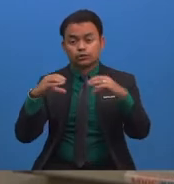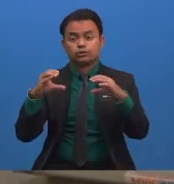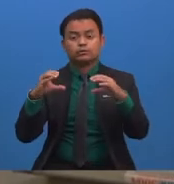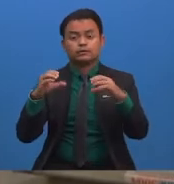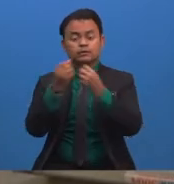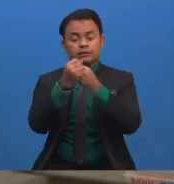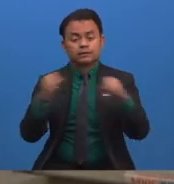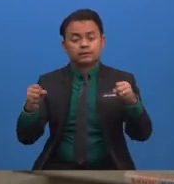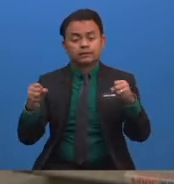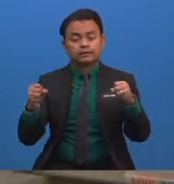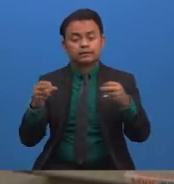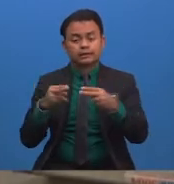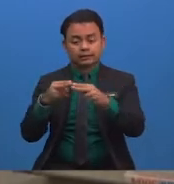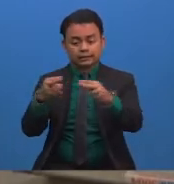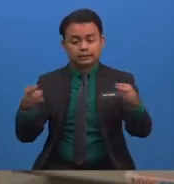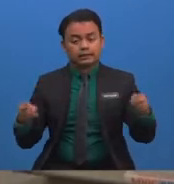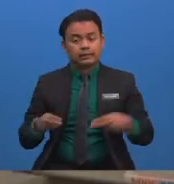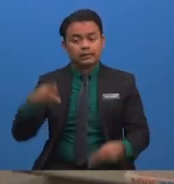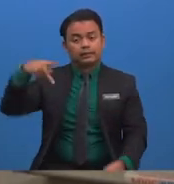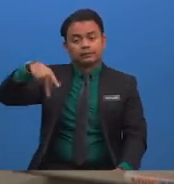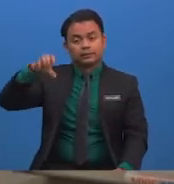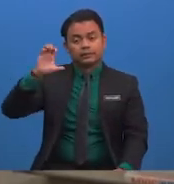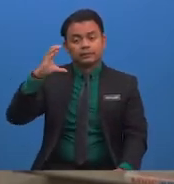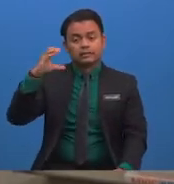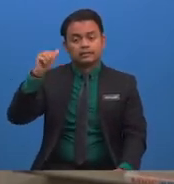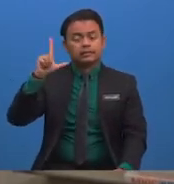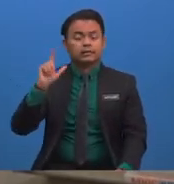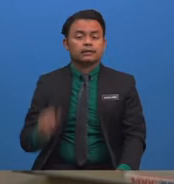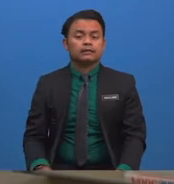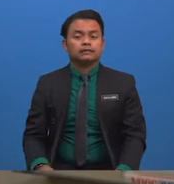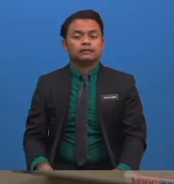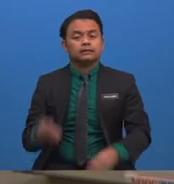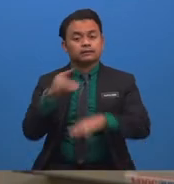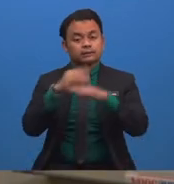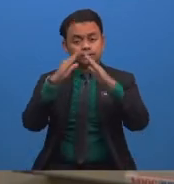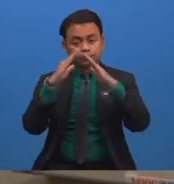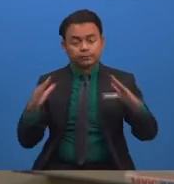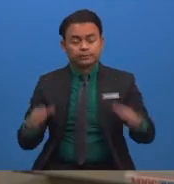menyediakan hidangan pecel yang telah dipelajari pada hari ini di